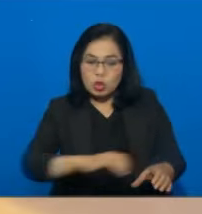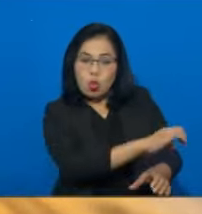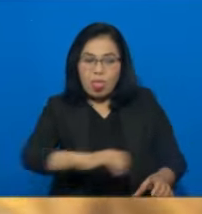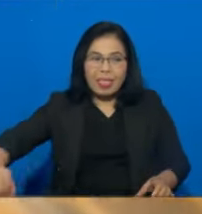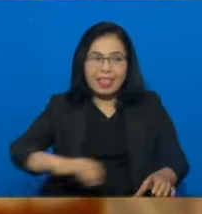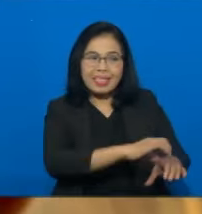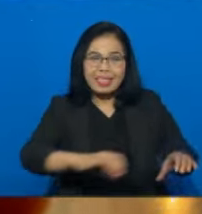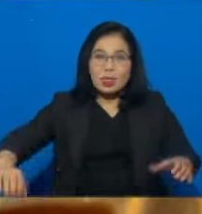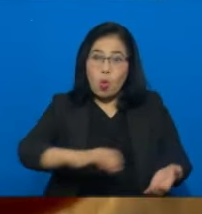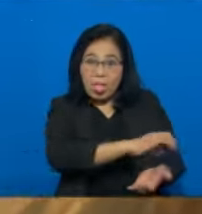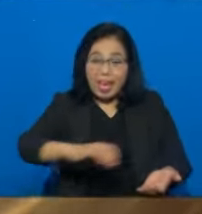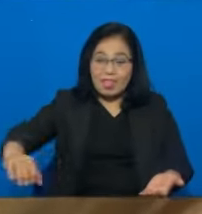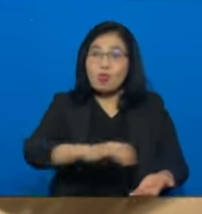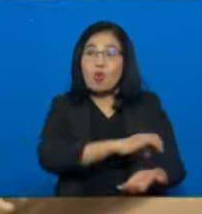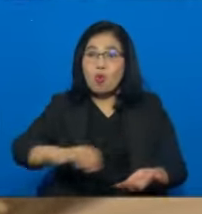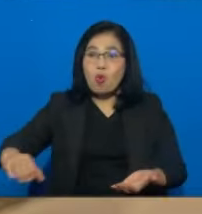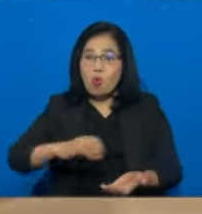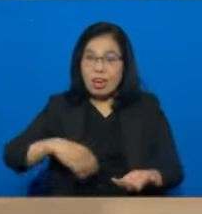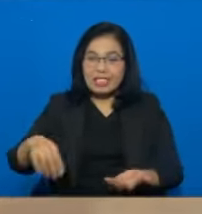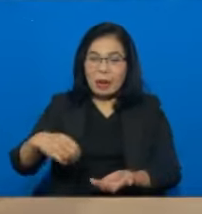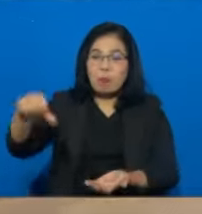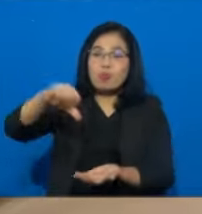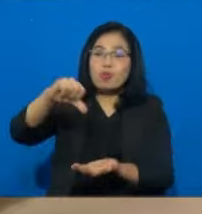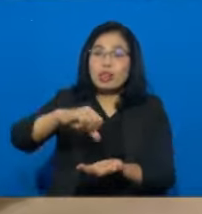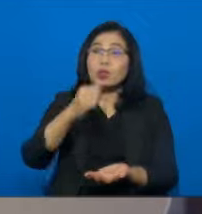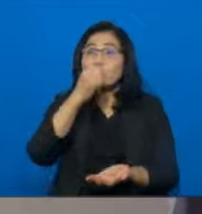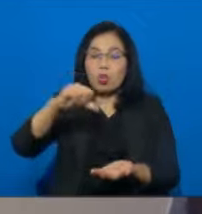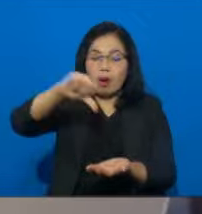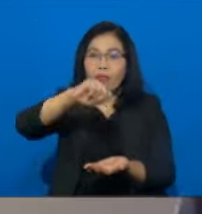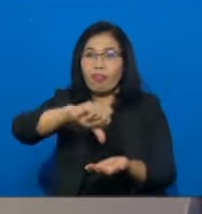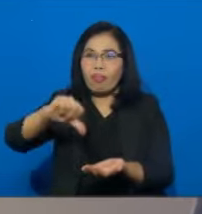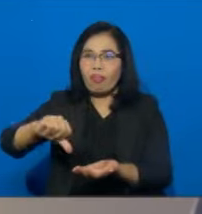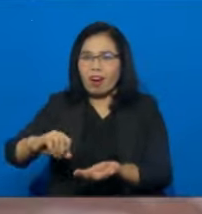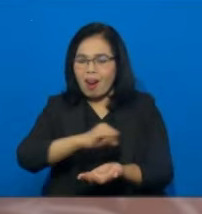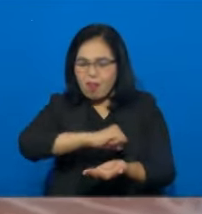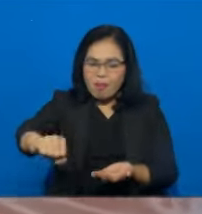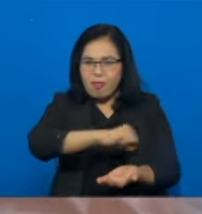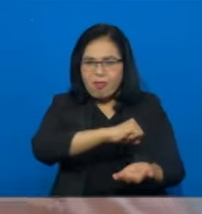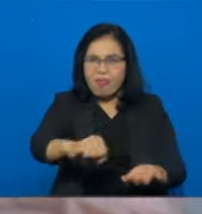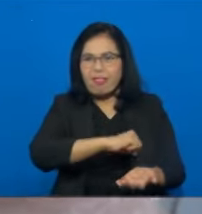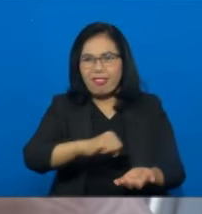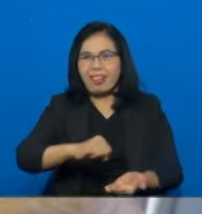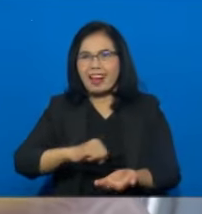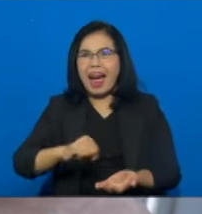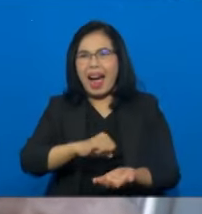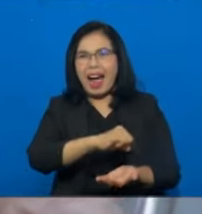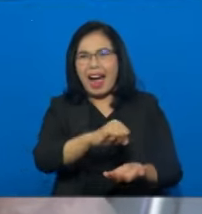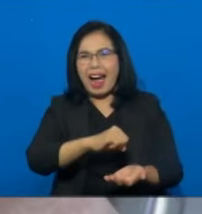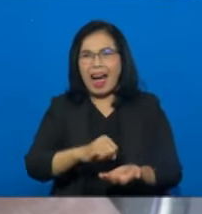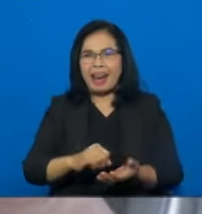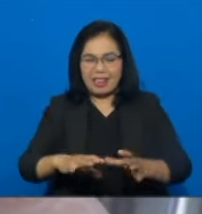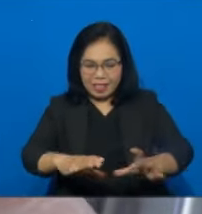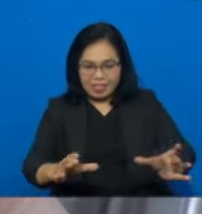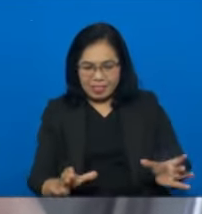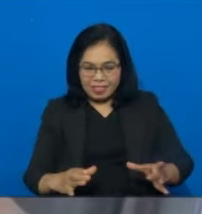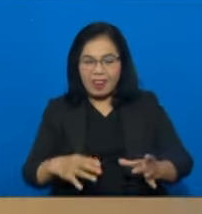diberi rasa dengan menggunakan susu cair UHT dan serbuk perasa. Bahan-bahan yang sudah dicampur dimasukkan ke dalam mesin